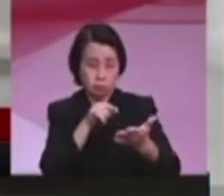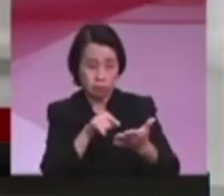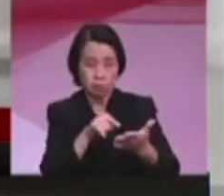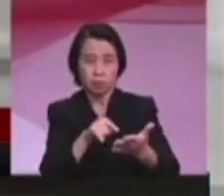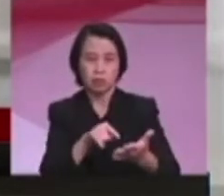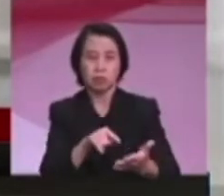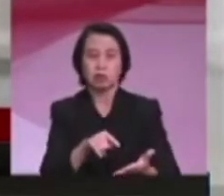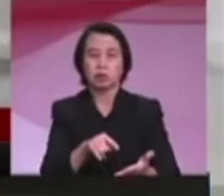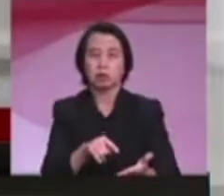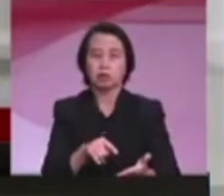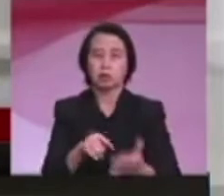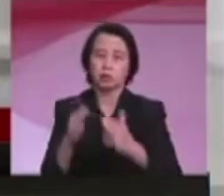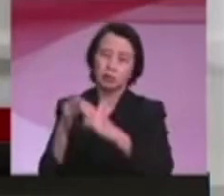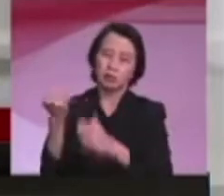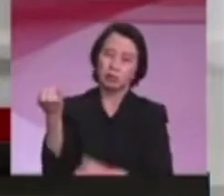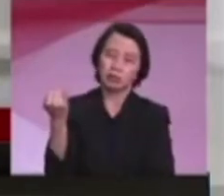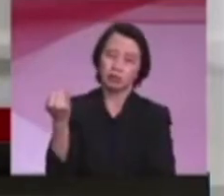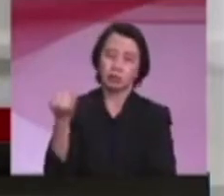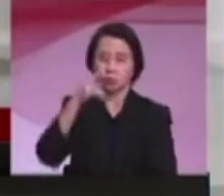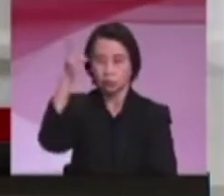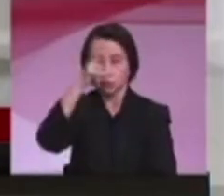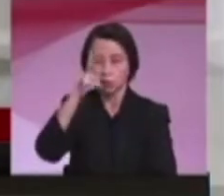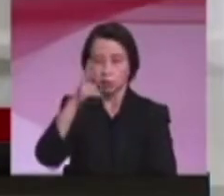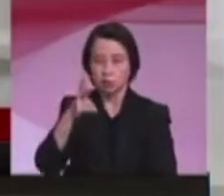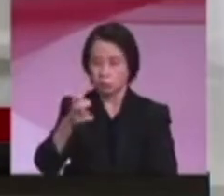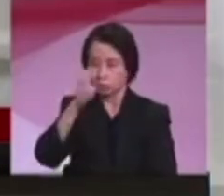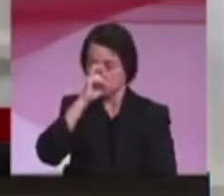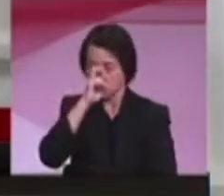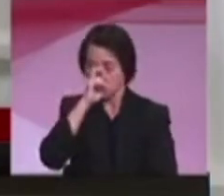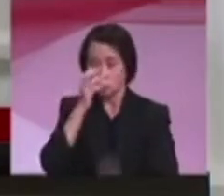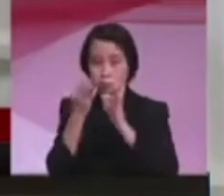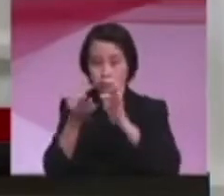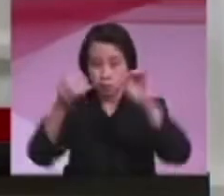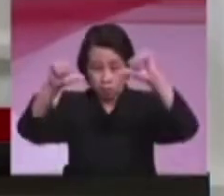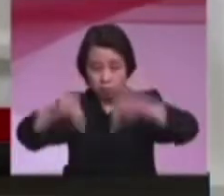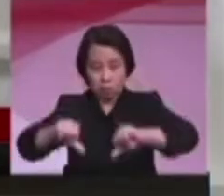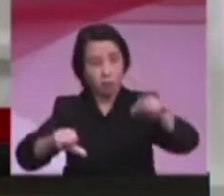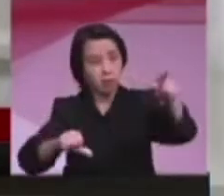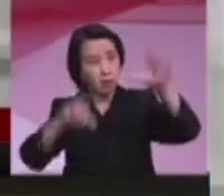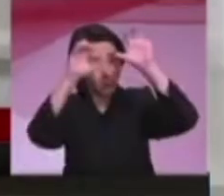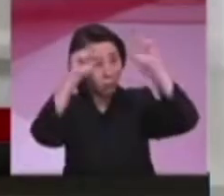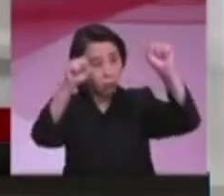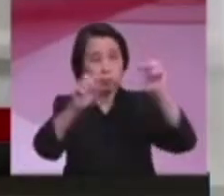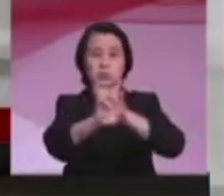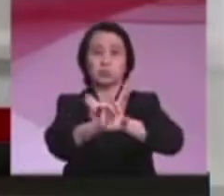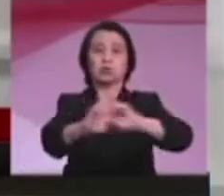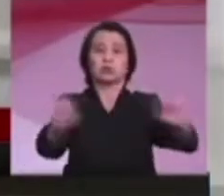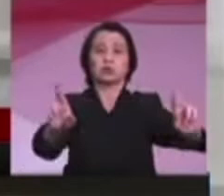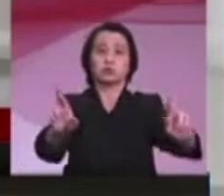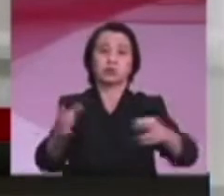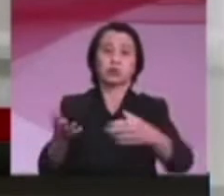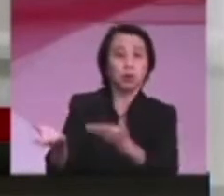kerajaan bertindak tegas terhadap kegagalan majikan-majikan ini menyediakan